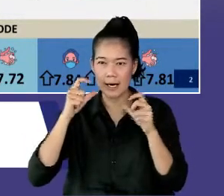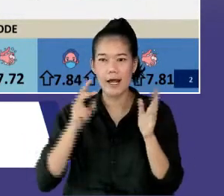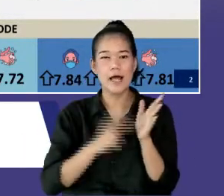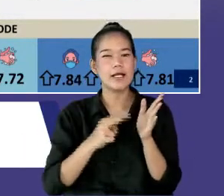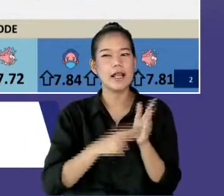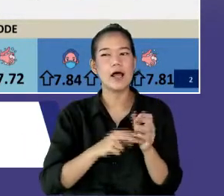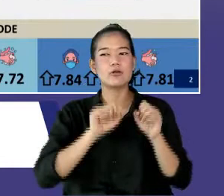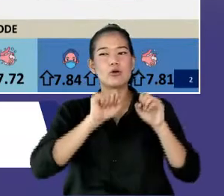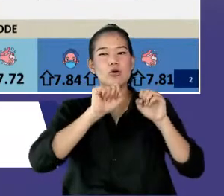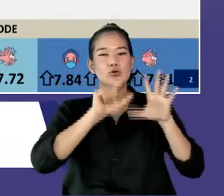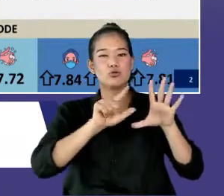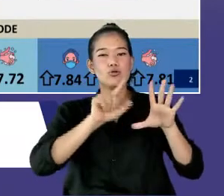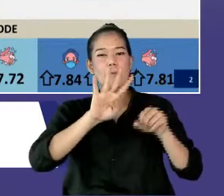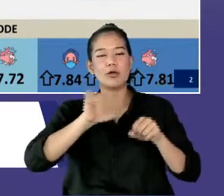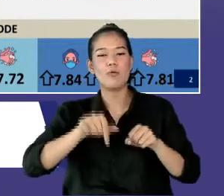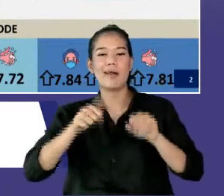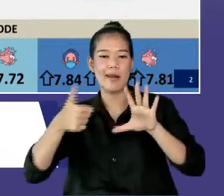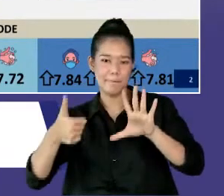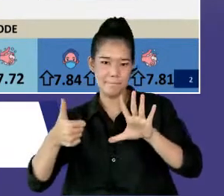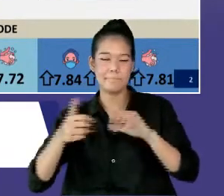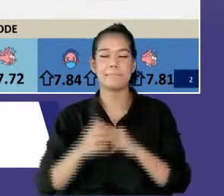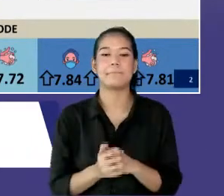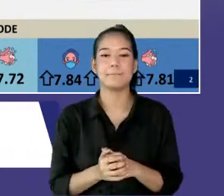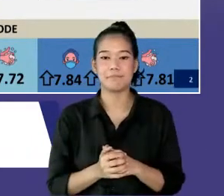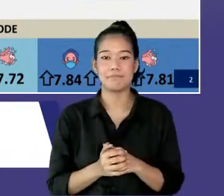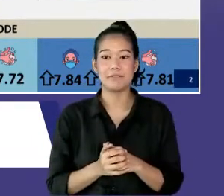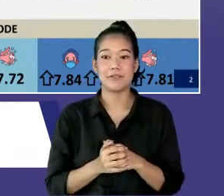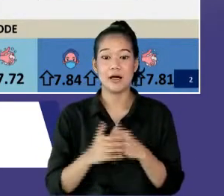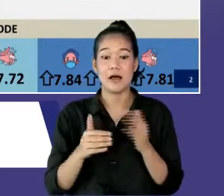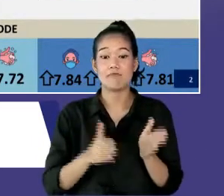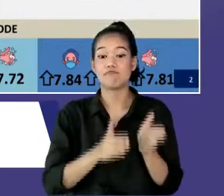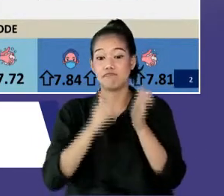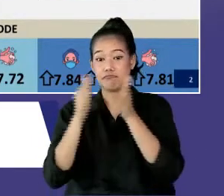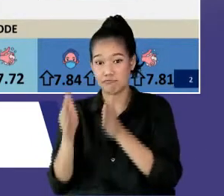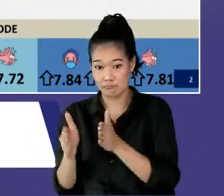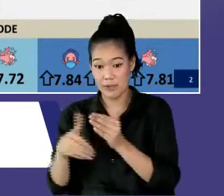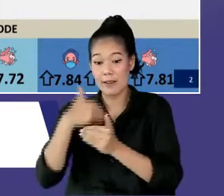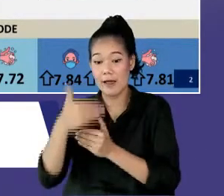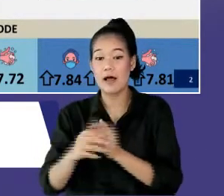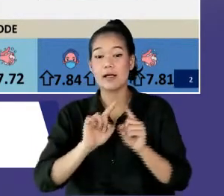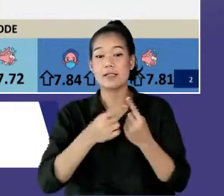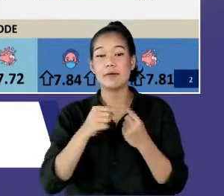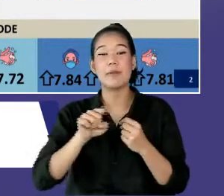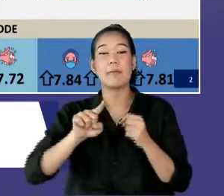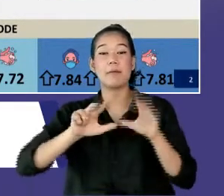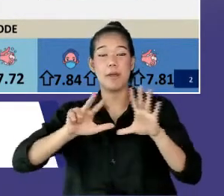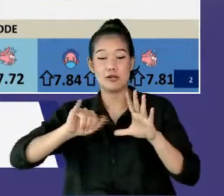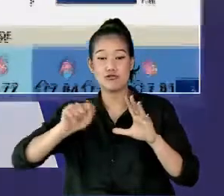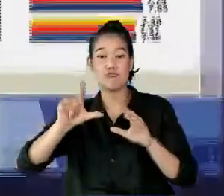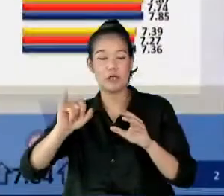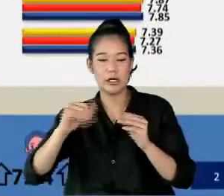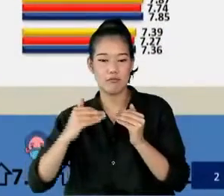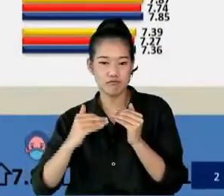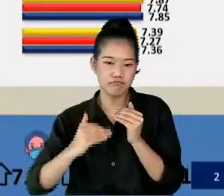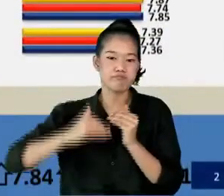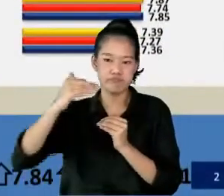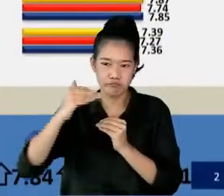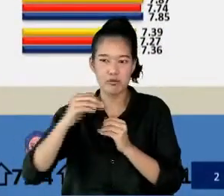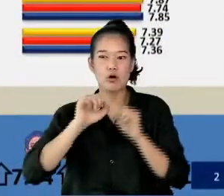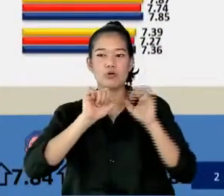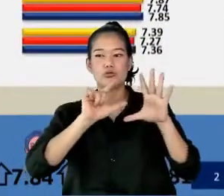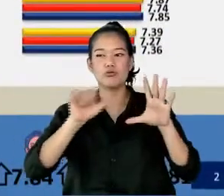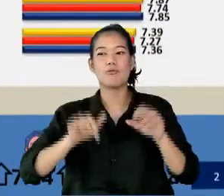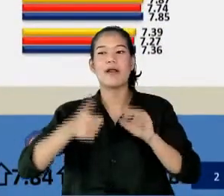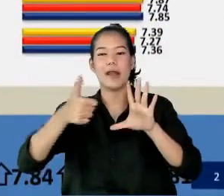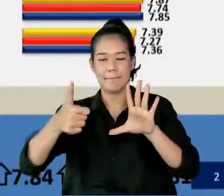itu 7,46 ya. Lalu kemudian di periode berikutnya 11 sampai 18 Juli naik jadi